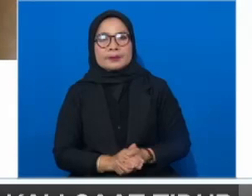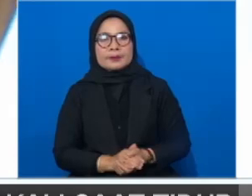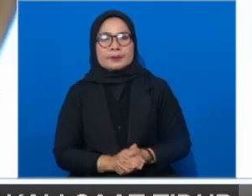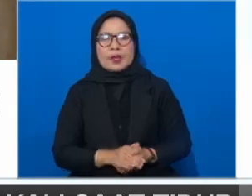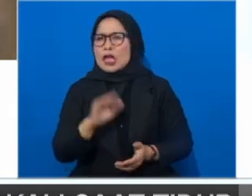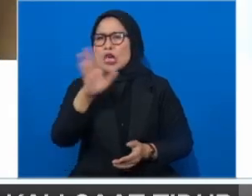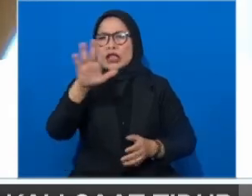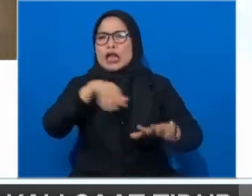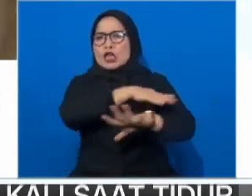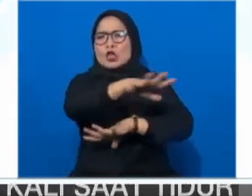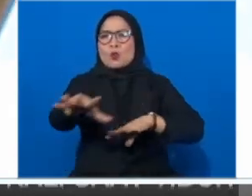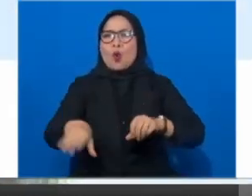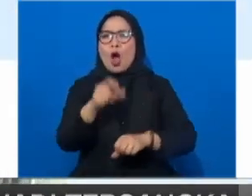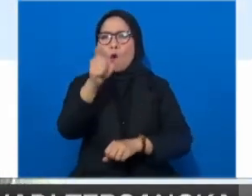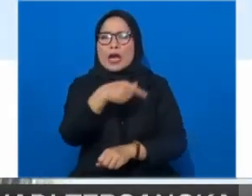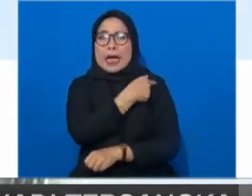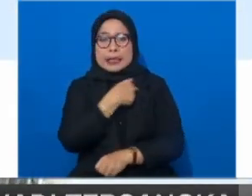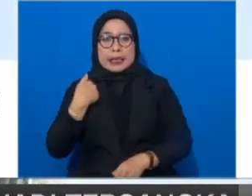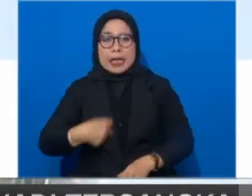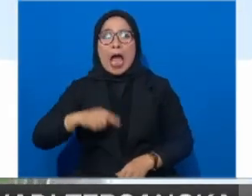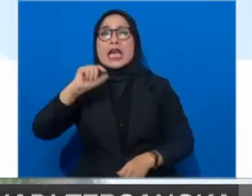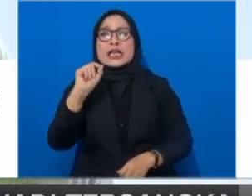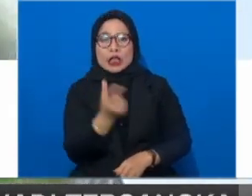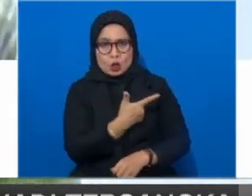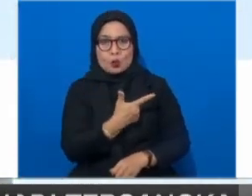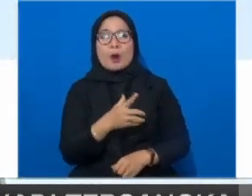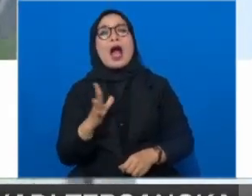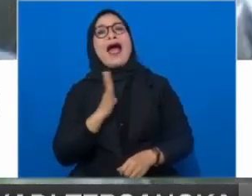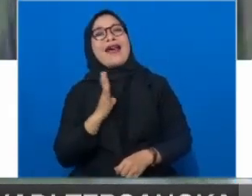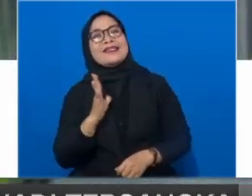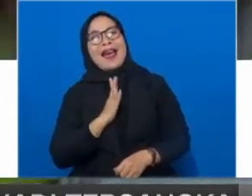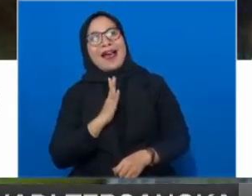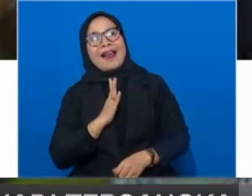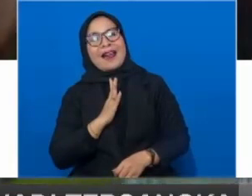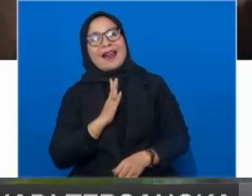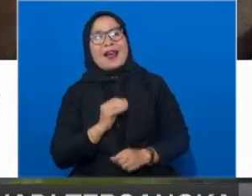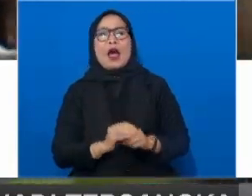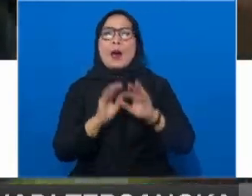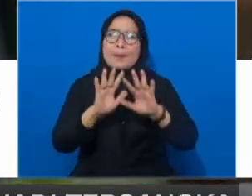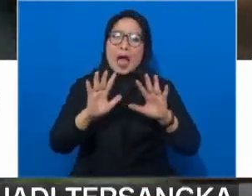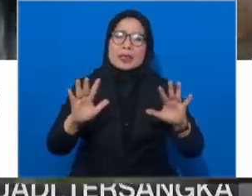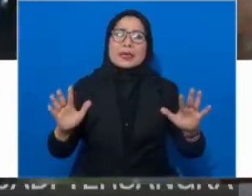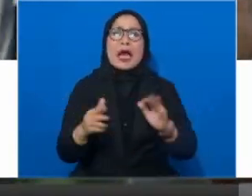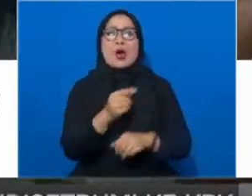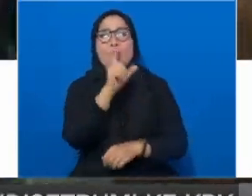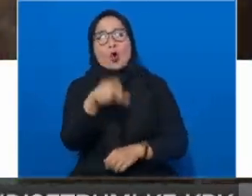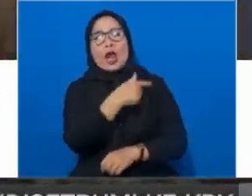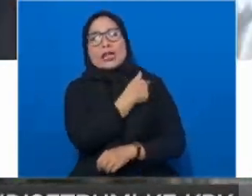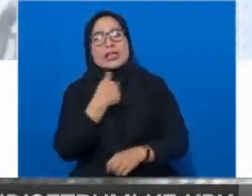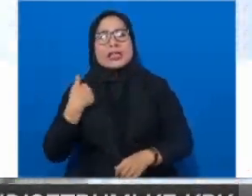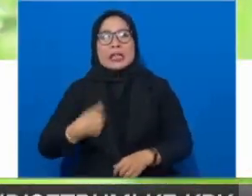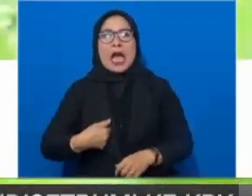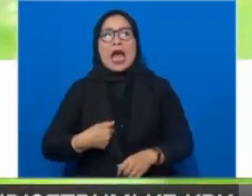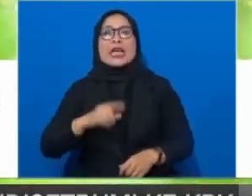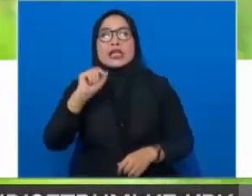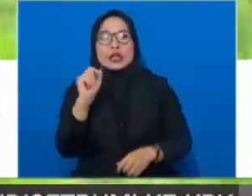Semua warga peranakan Tionghoa Benteng hidup dalam gelimang harta. Sebagian besar dari mereka menjalani kehidupan dengan